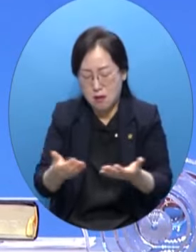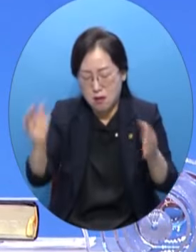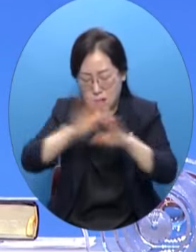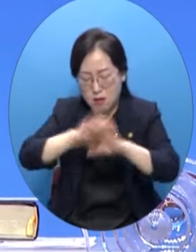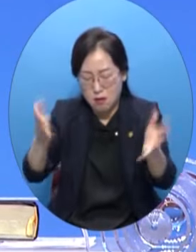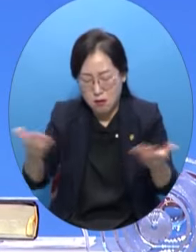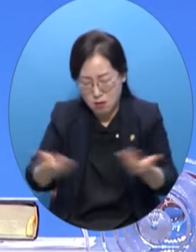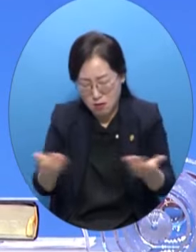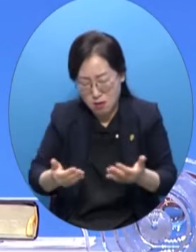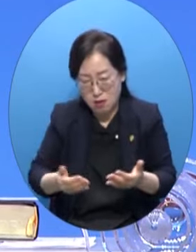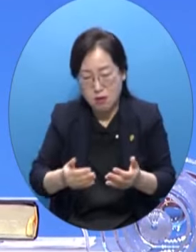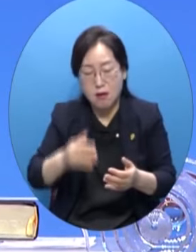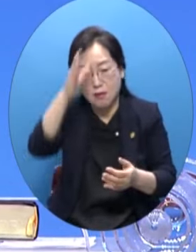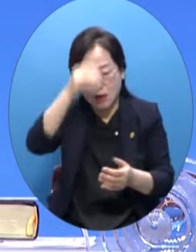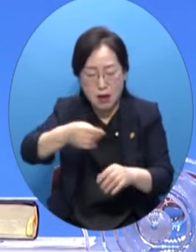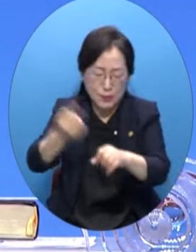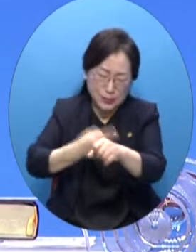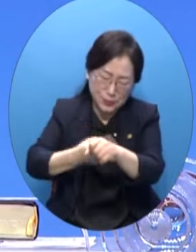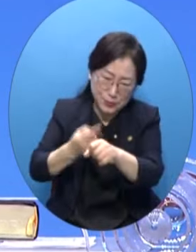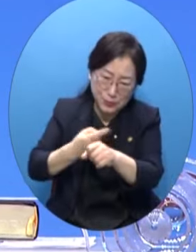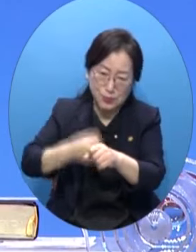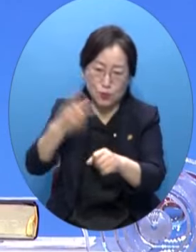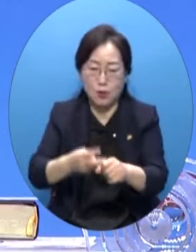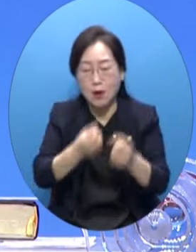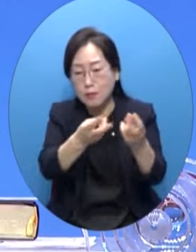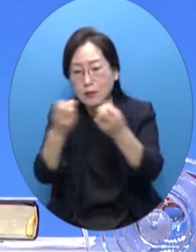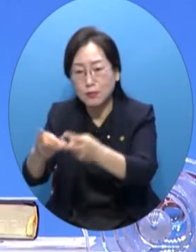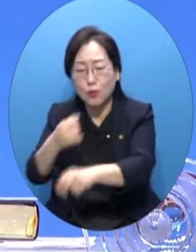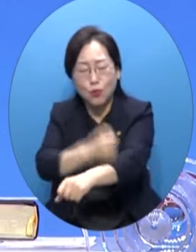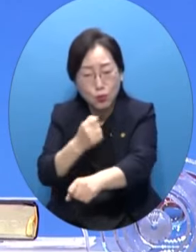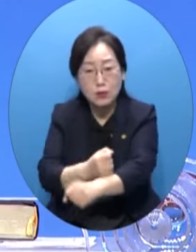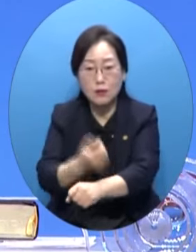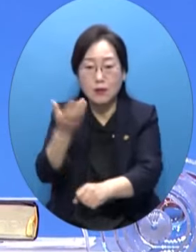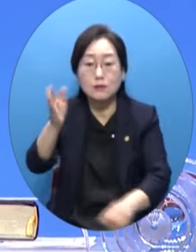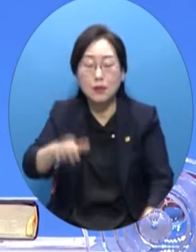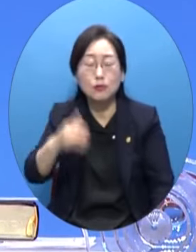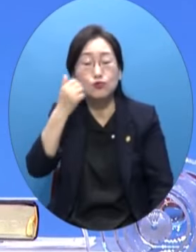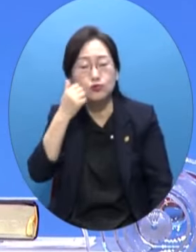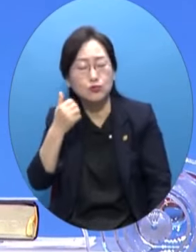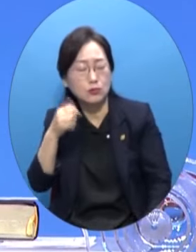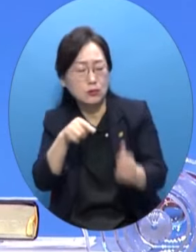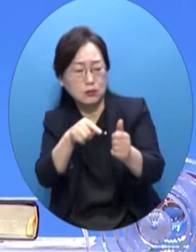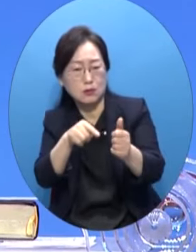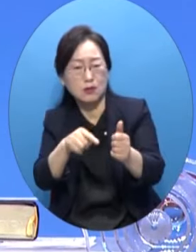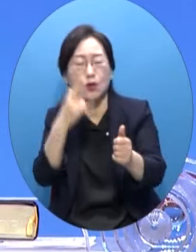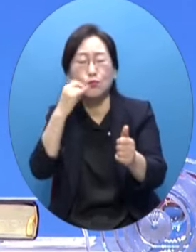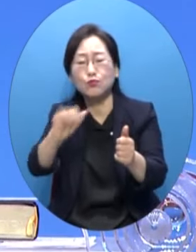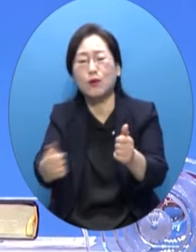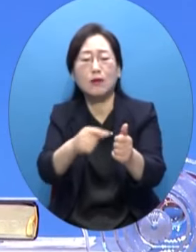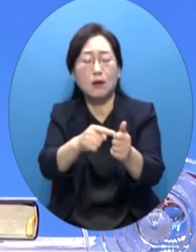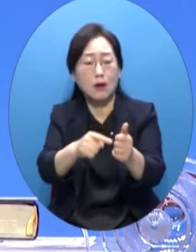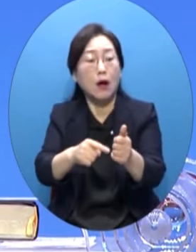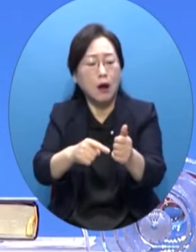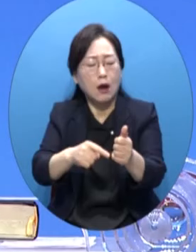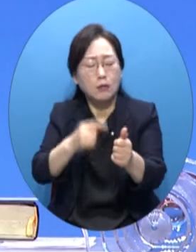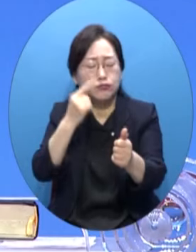닭을 손질하고 닭을 배달하고 그렇게 고생해 고생을 하는데 누구도 너는 부모님 돌아서 이렇게